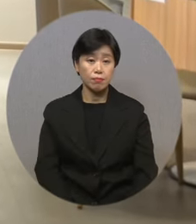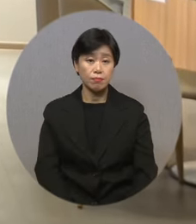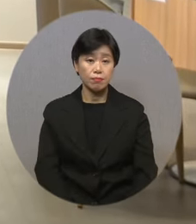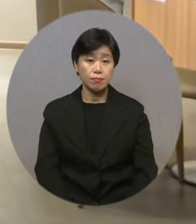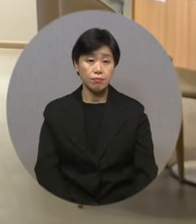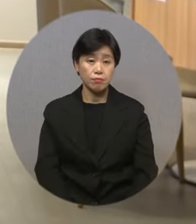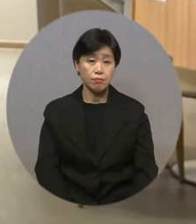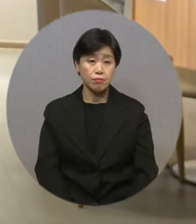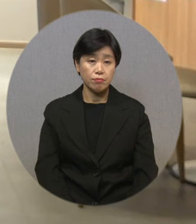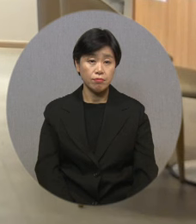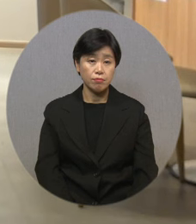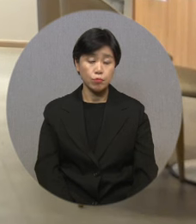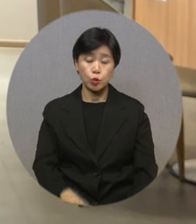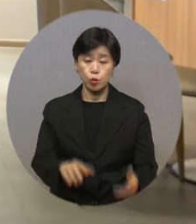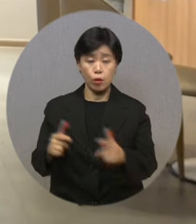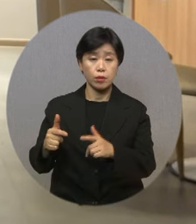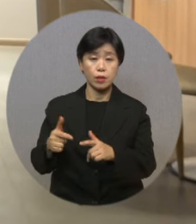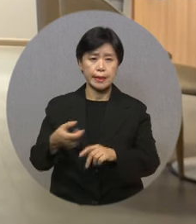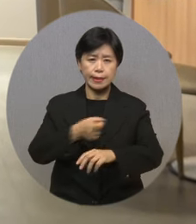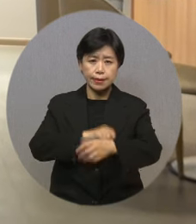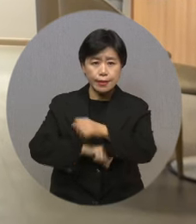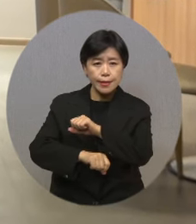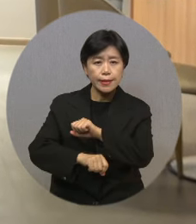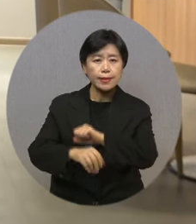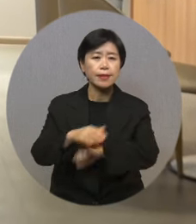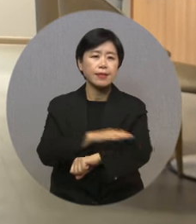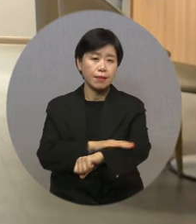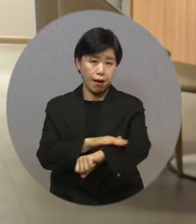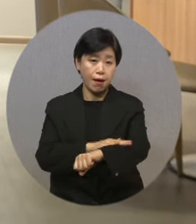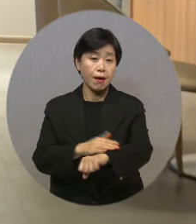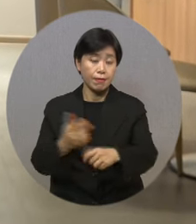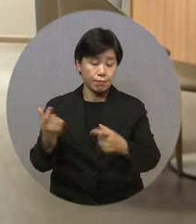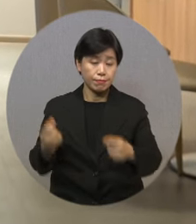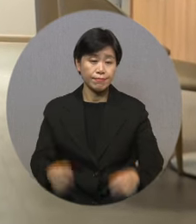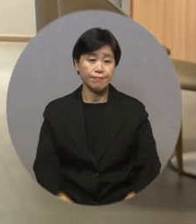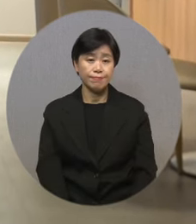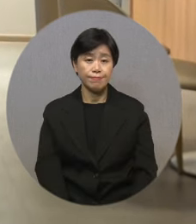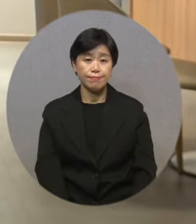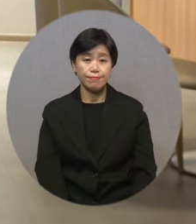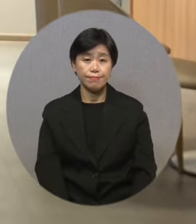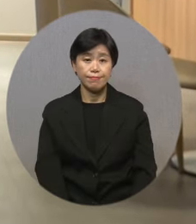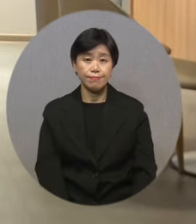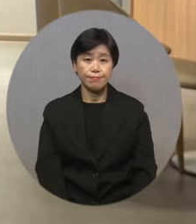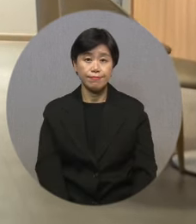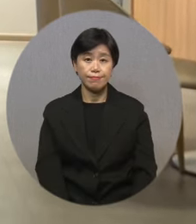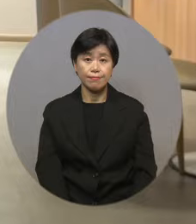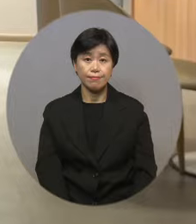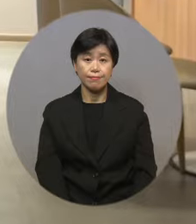일들은 적극적으로 잘 하시는 것 같아요.